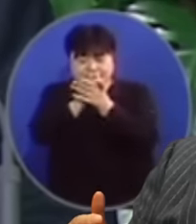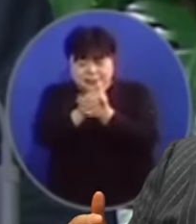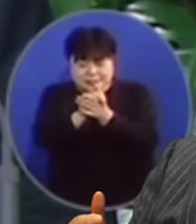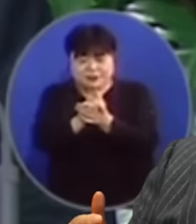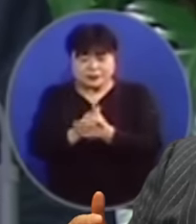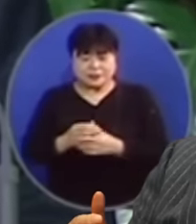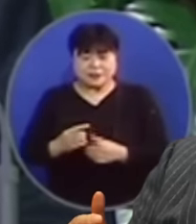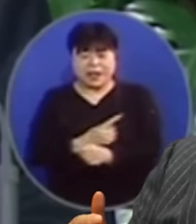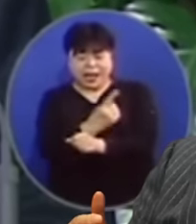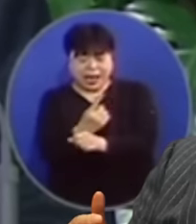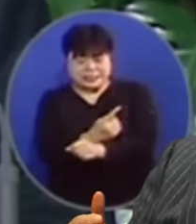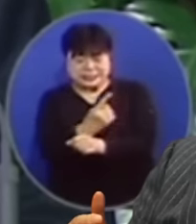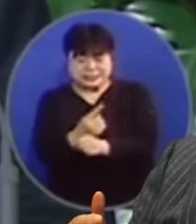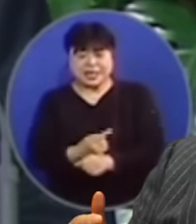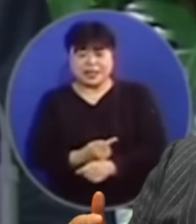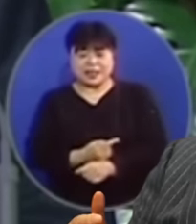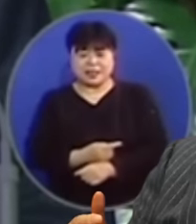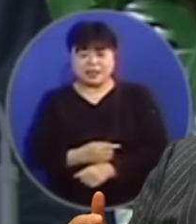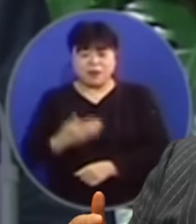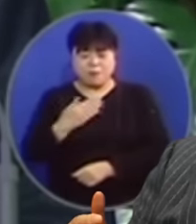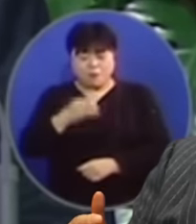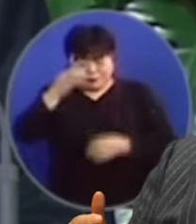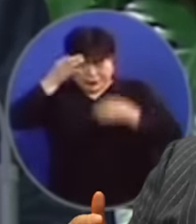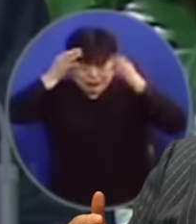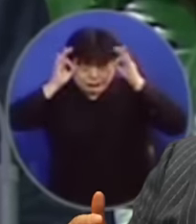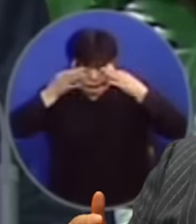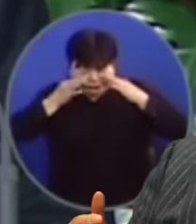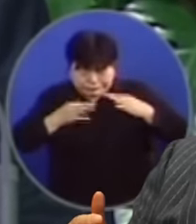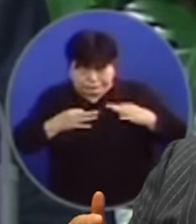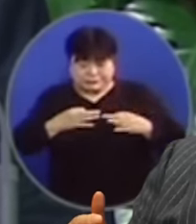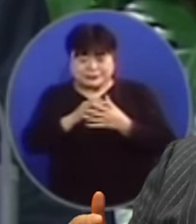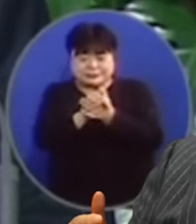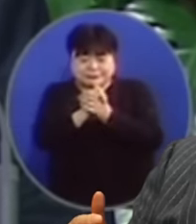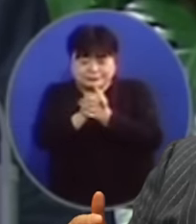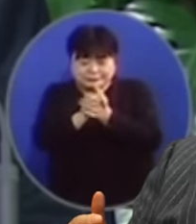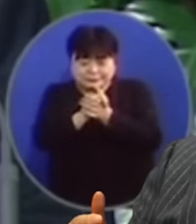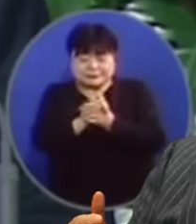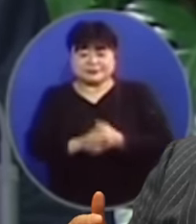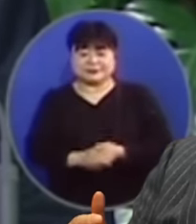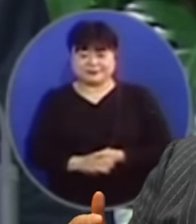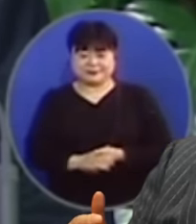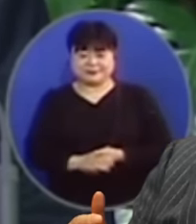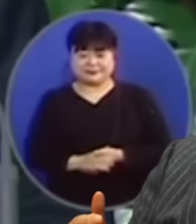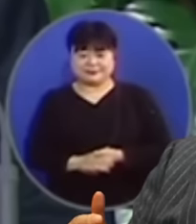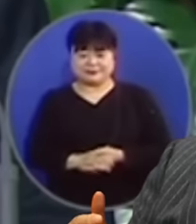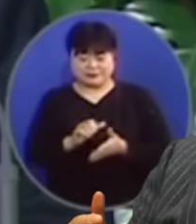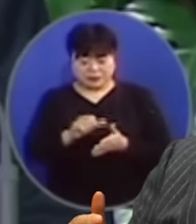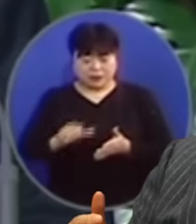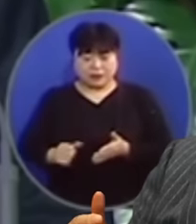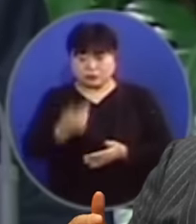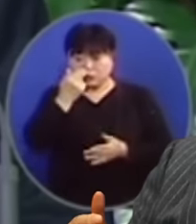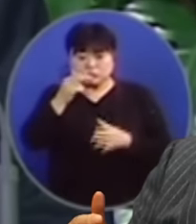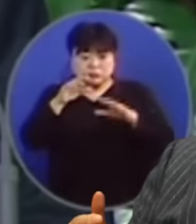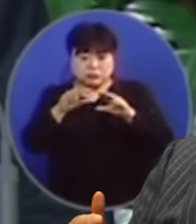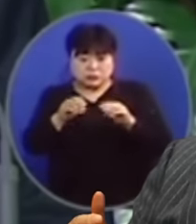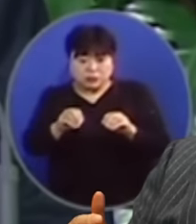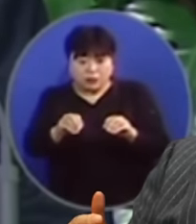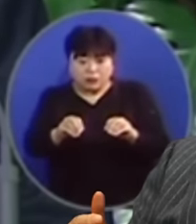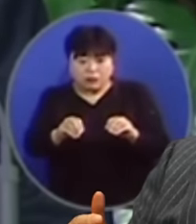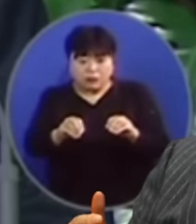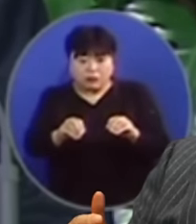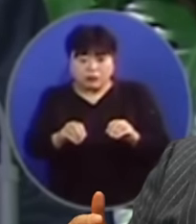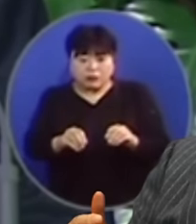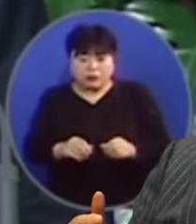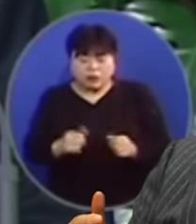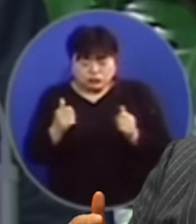하는데 한 시간을 온몸에 땀이 범벅이 되도록 기도했는데 애는 숨도 거쳐버리고